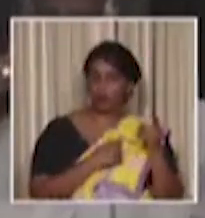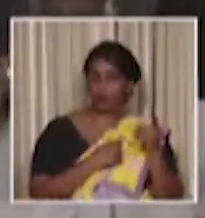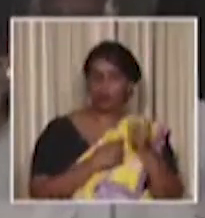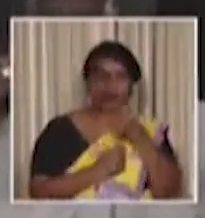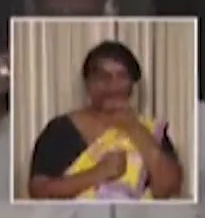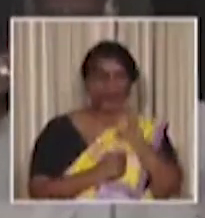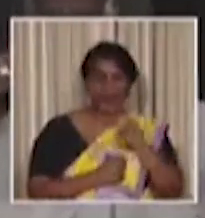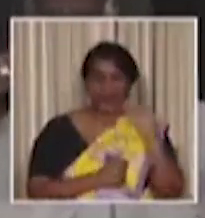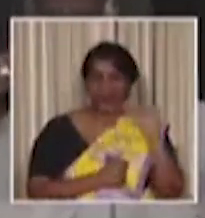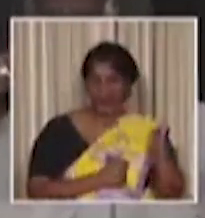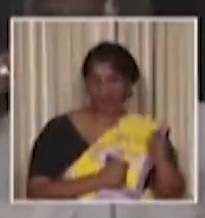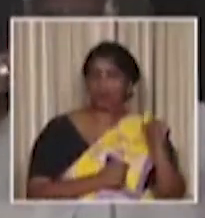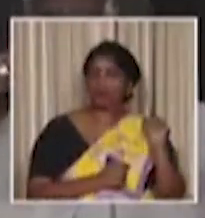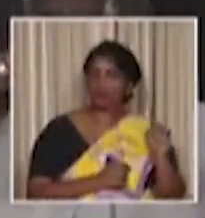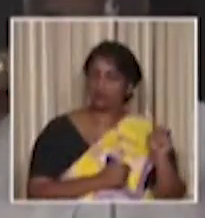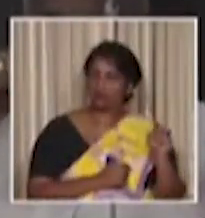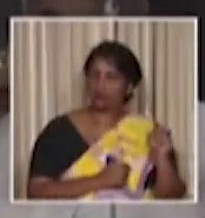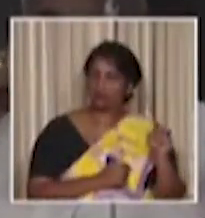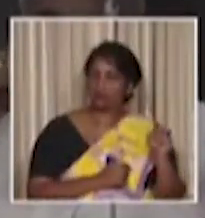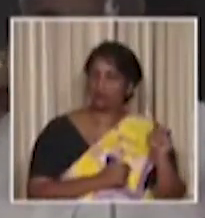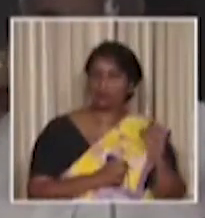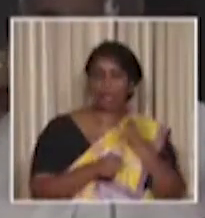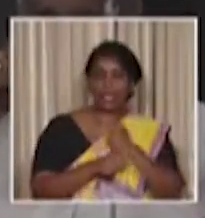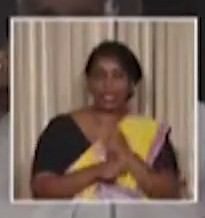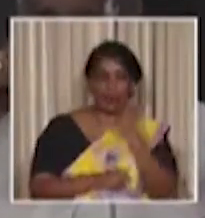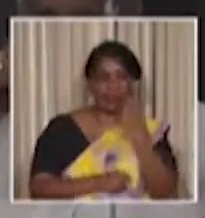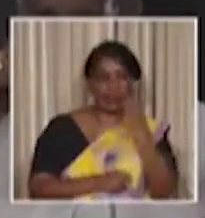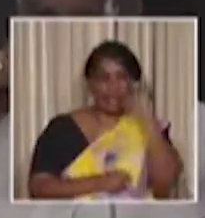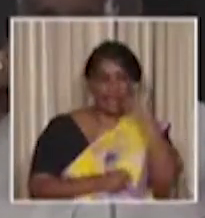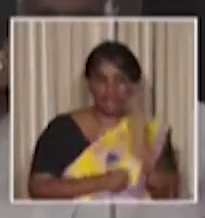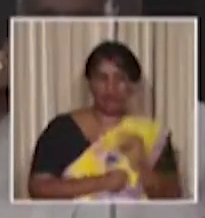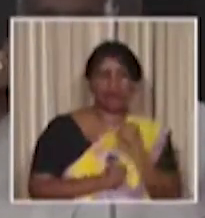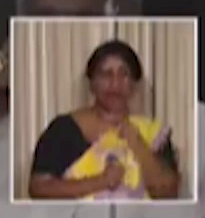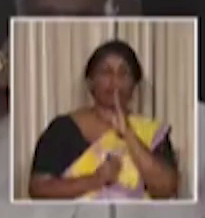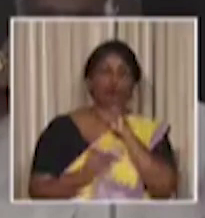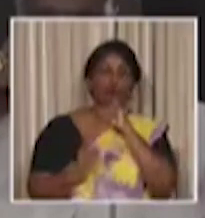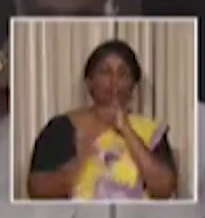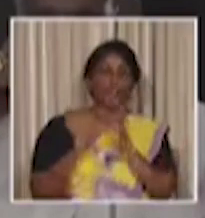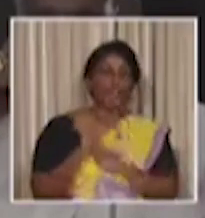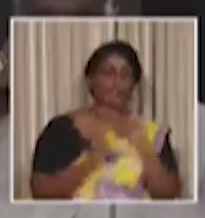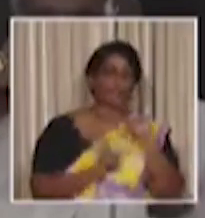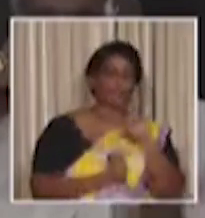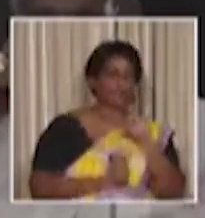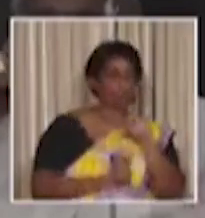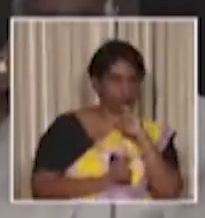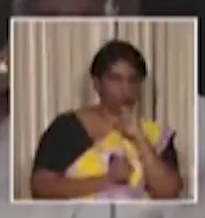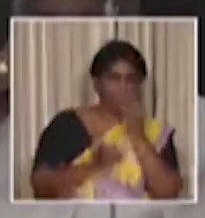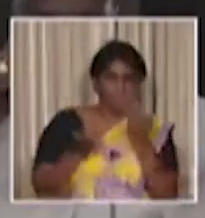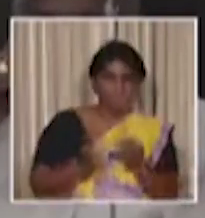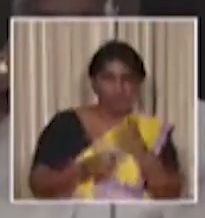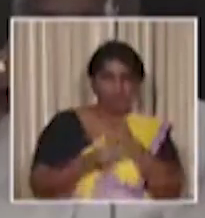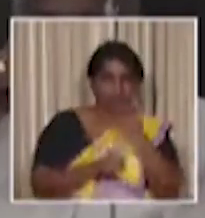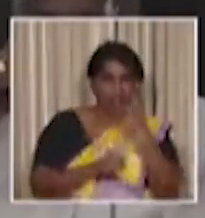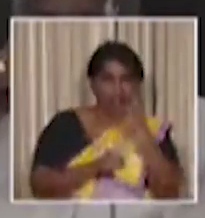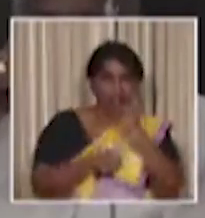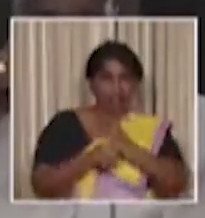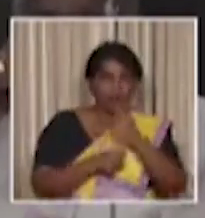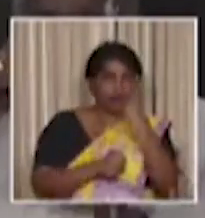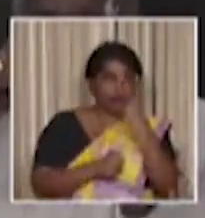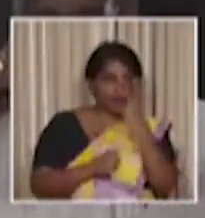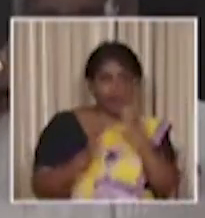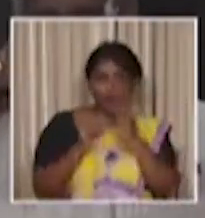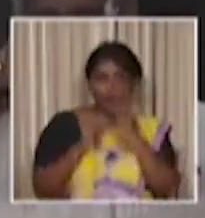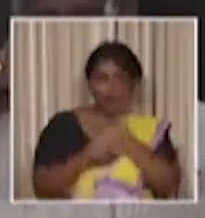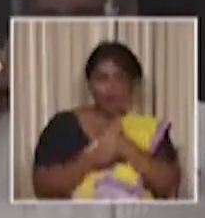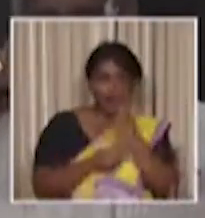රසායනික නාමය. ඒතර ඒක ග්‍රෑම් දෙකට අඩු නම් යන්නේ මහේස්ත්‍රාත් උසාවියට. සුද්ධ බර. ග්‍රෑම් දෙකට වැඩි නම් මහ